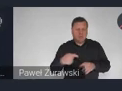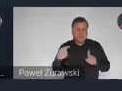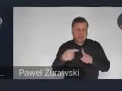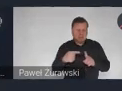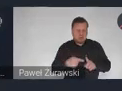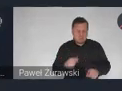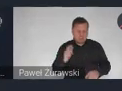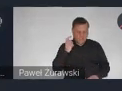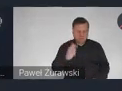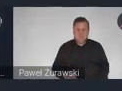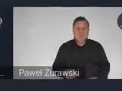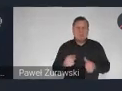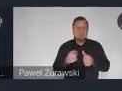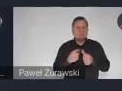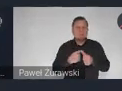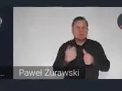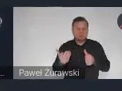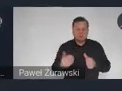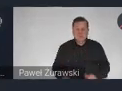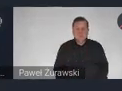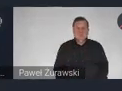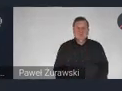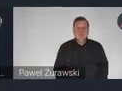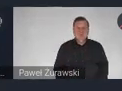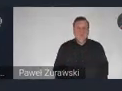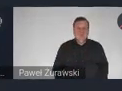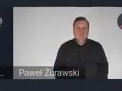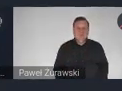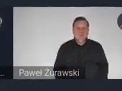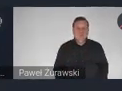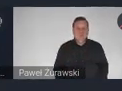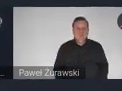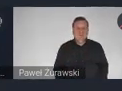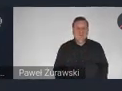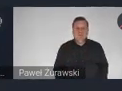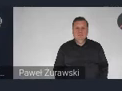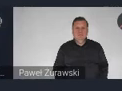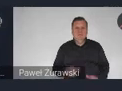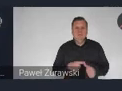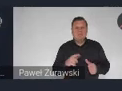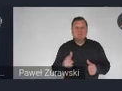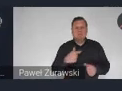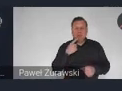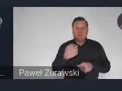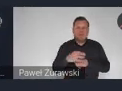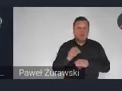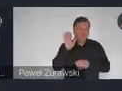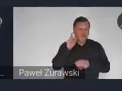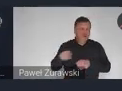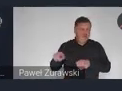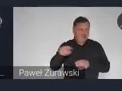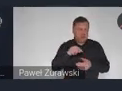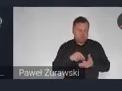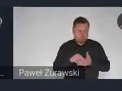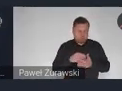pierwszy priorytet dotyczy przede wszystkim działających uniwersytetów